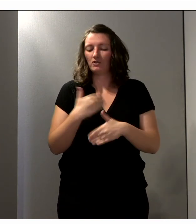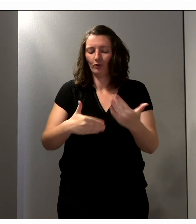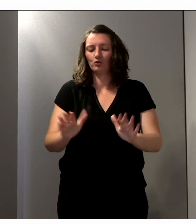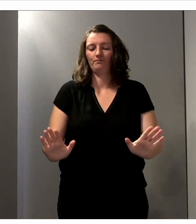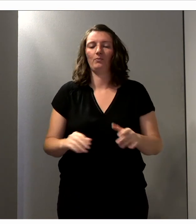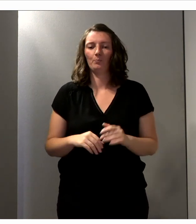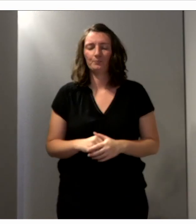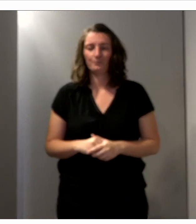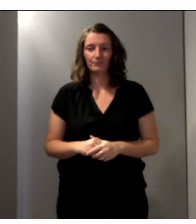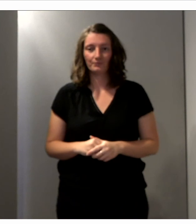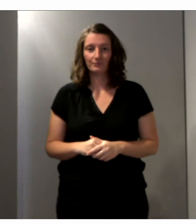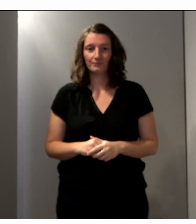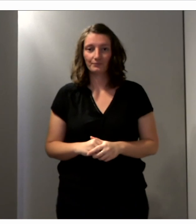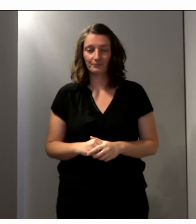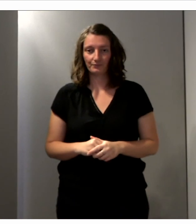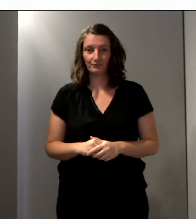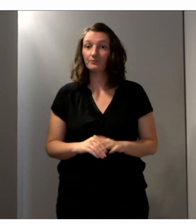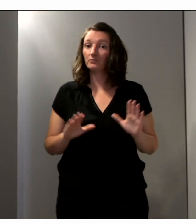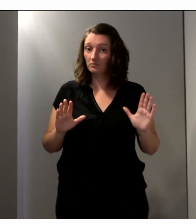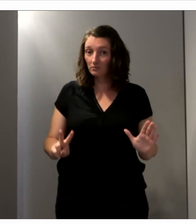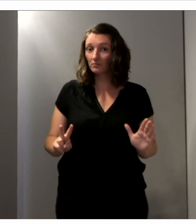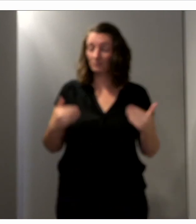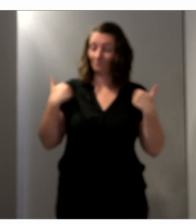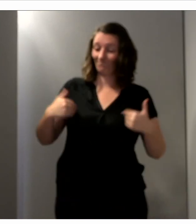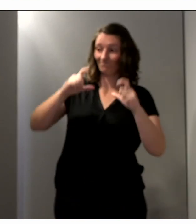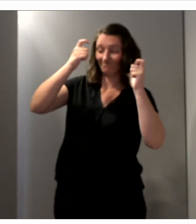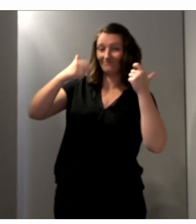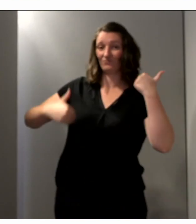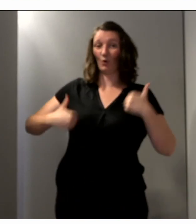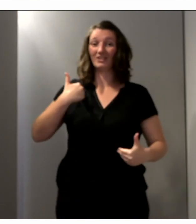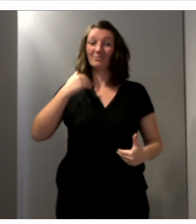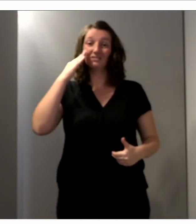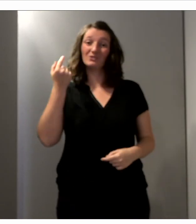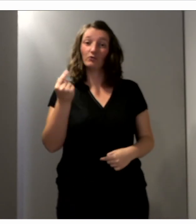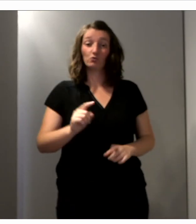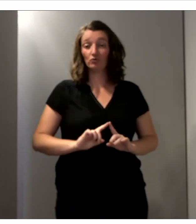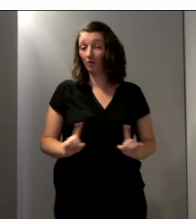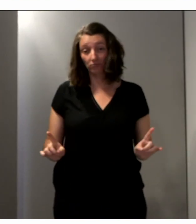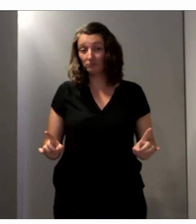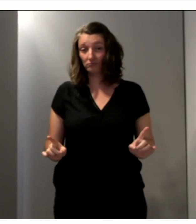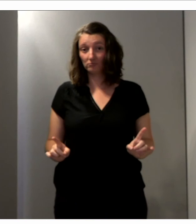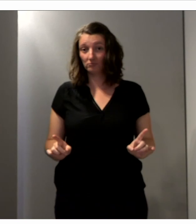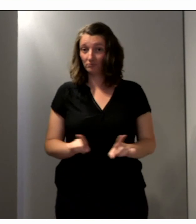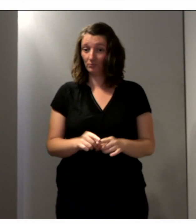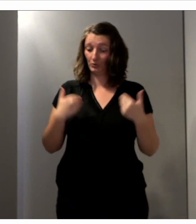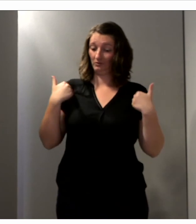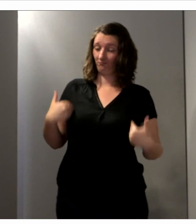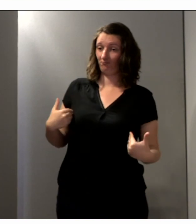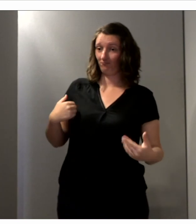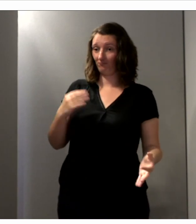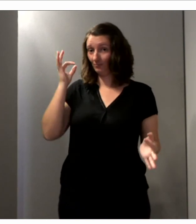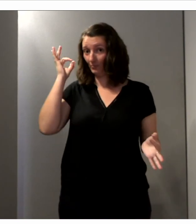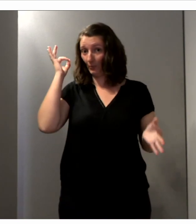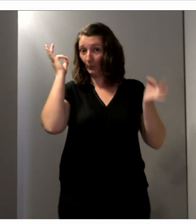bon, ce n'est pas, en fait, seulement en tant qu'handicapée que je suis là. Je dois vous